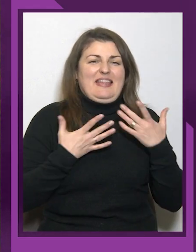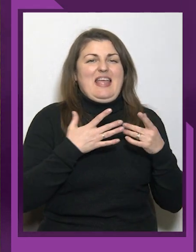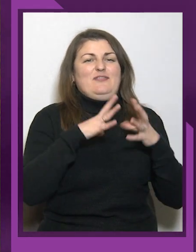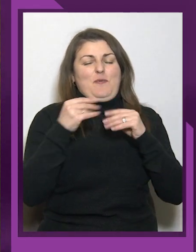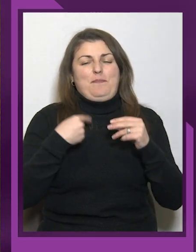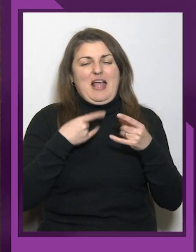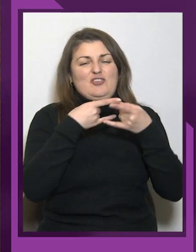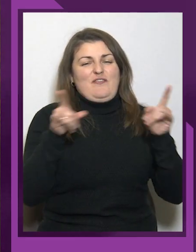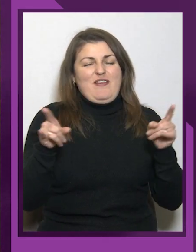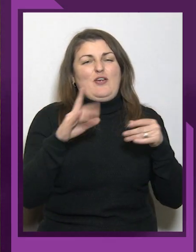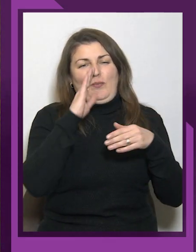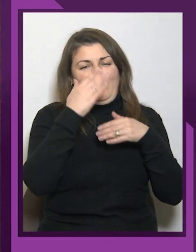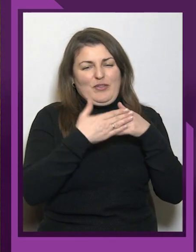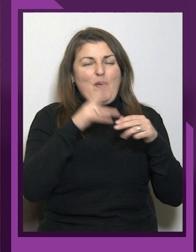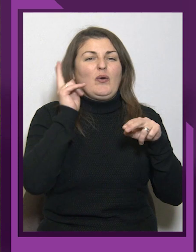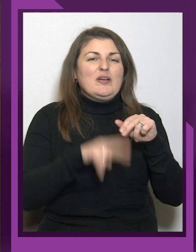Дякую!